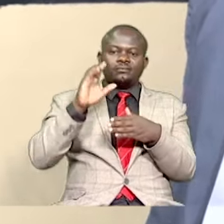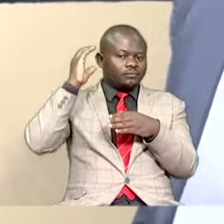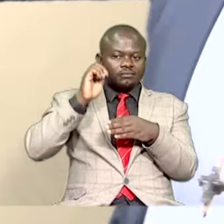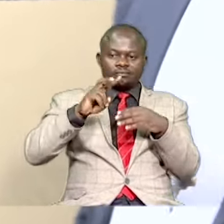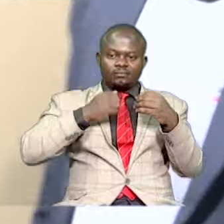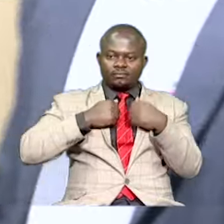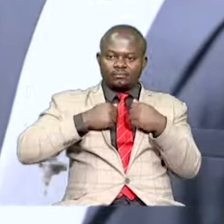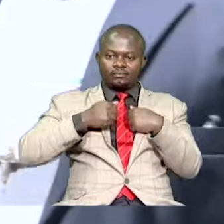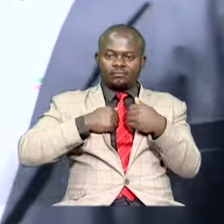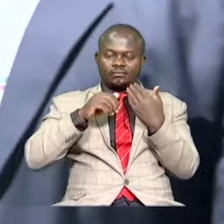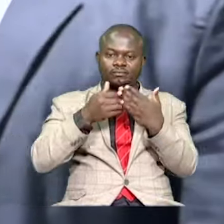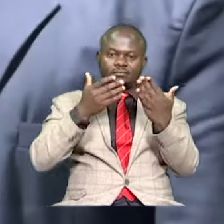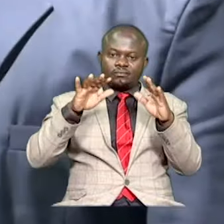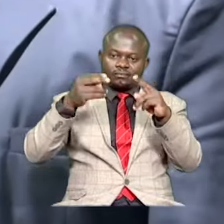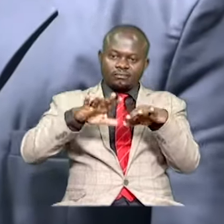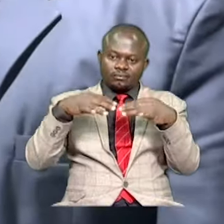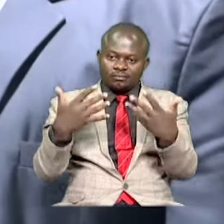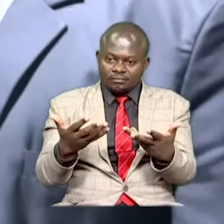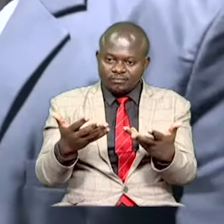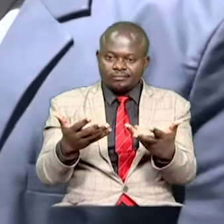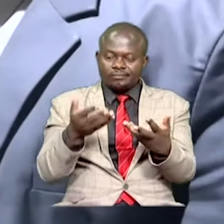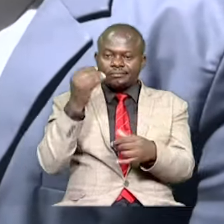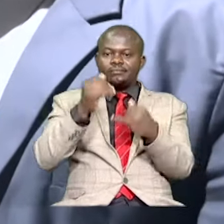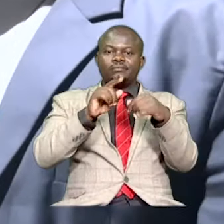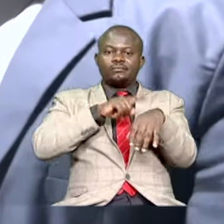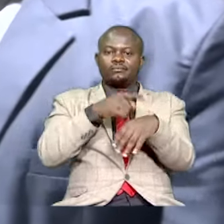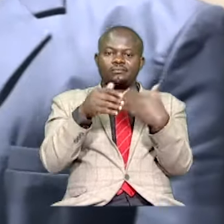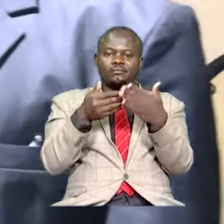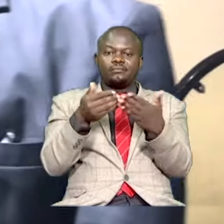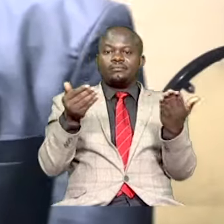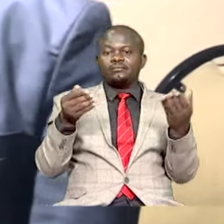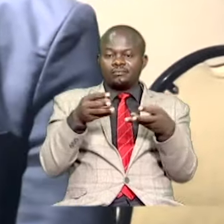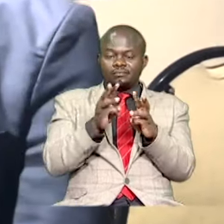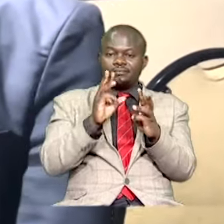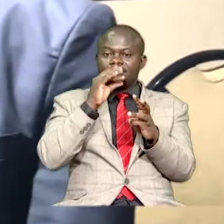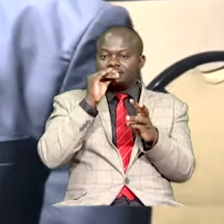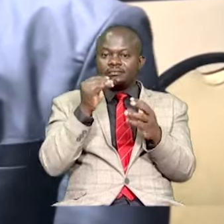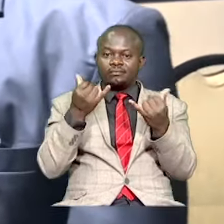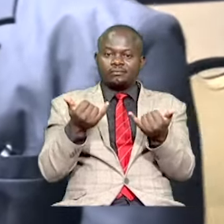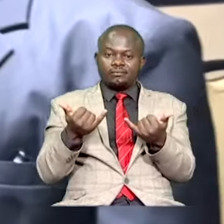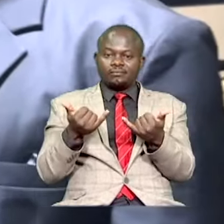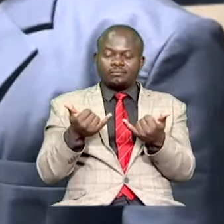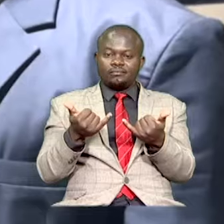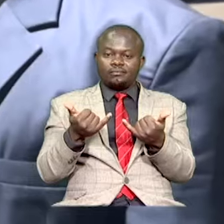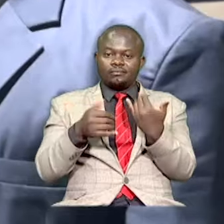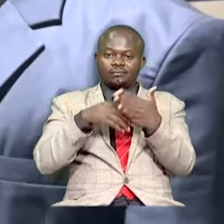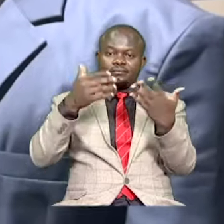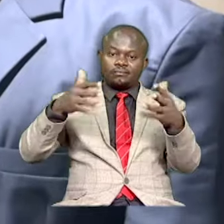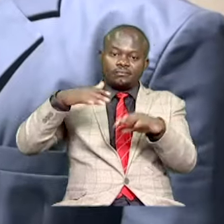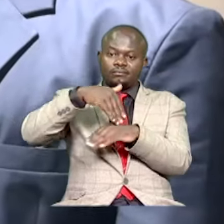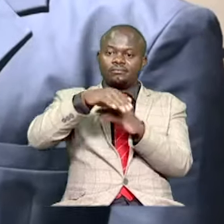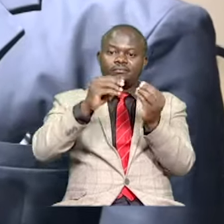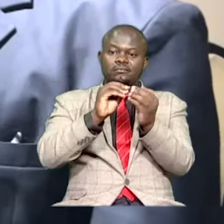Rwanda. Byagenze bite, byasojwe sangahe, ku buryo twavuga ko magenga ya ngaya mwanamaze kohereza